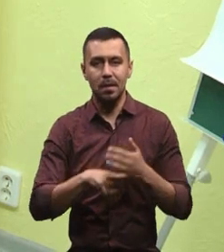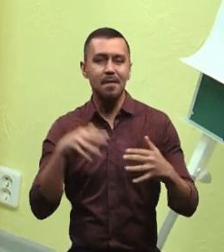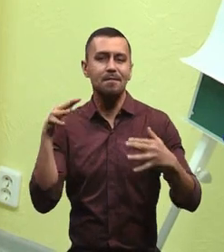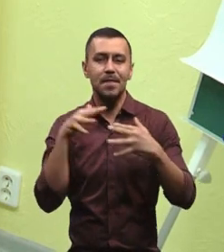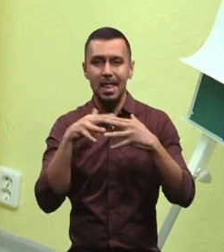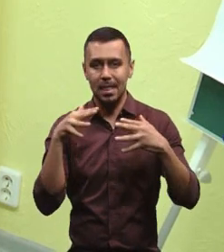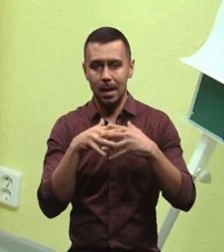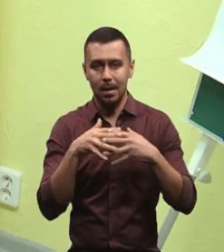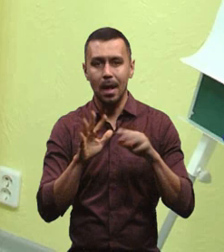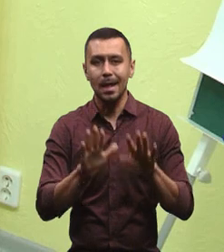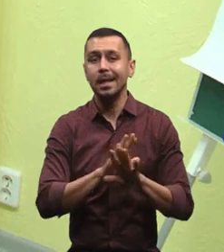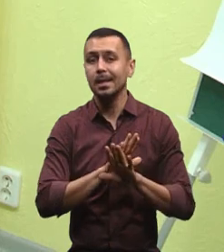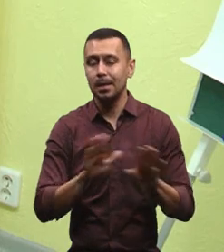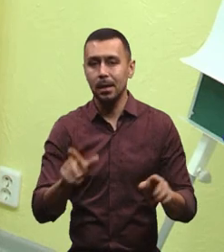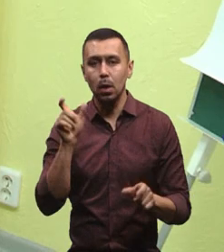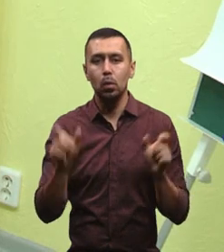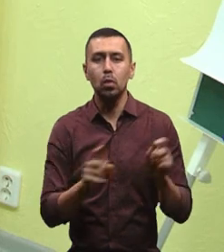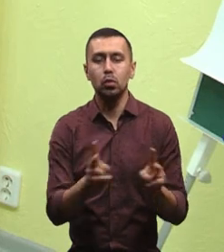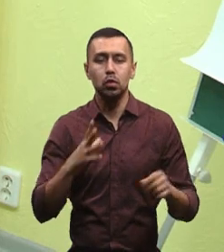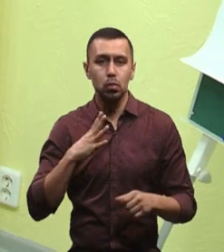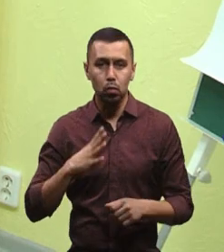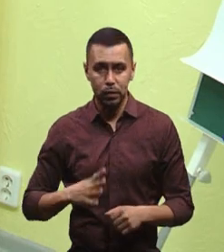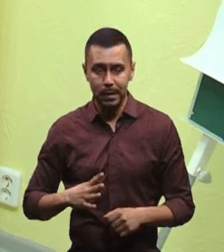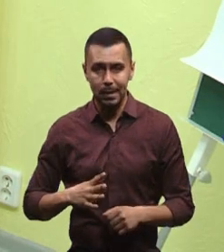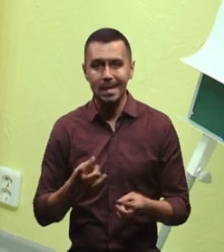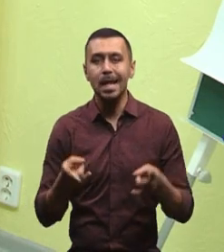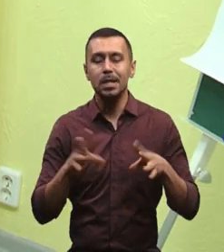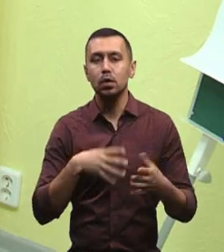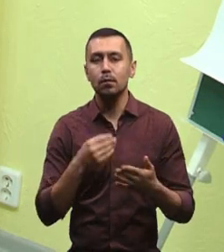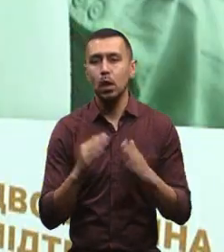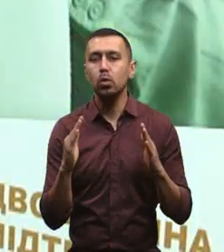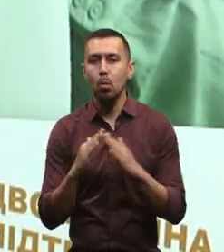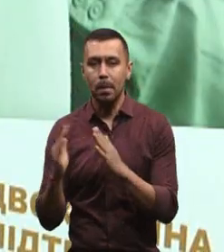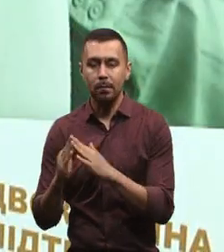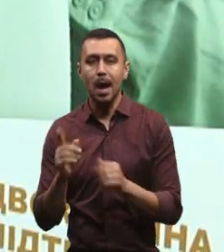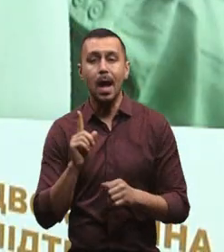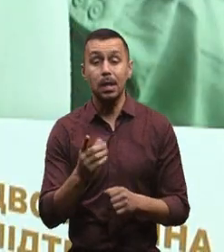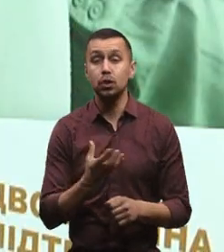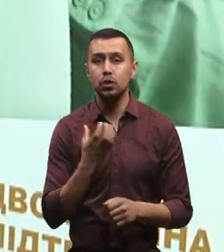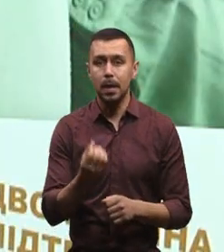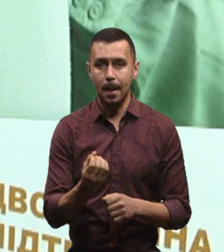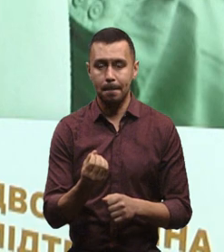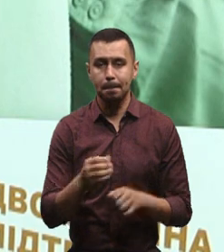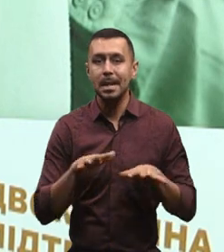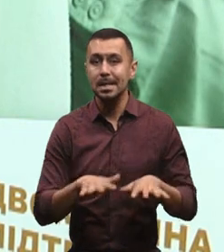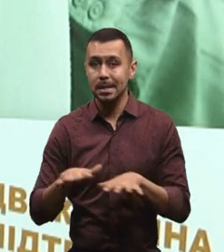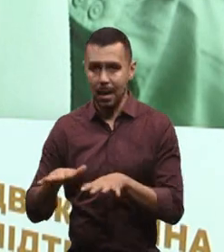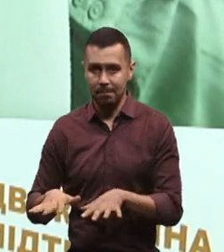конфлікту не тільки люди, які змушені залишити свої домівки, але ще й